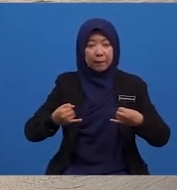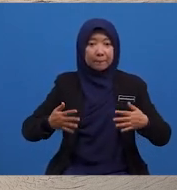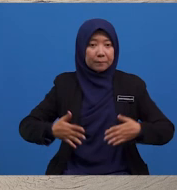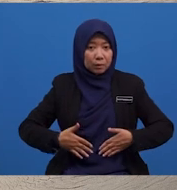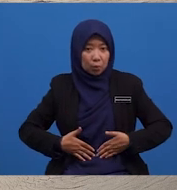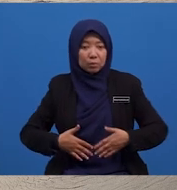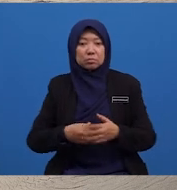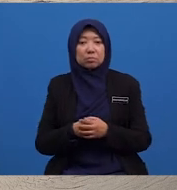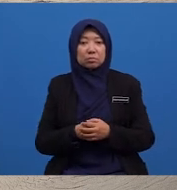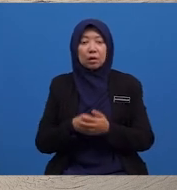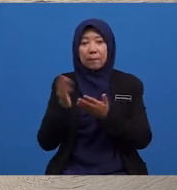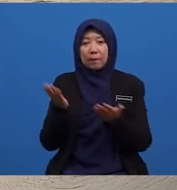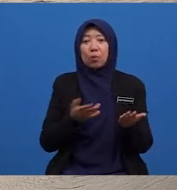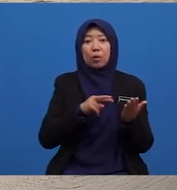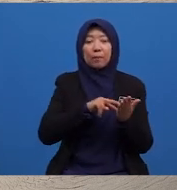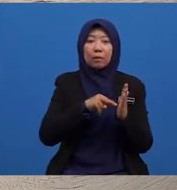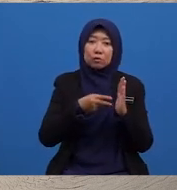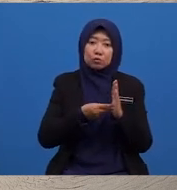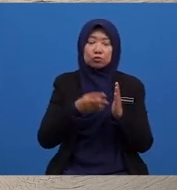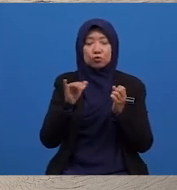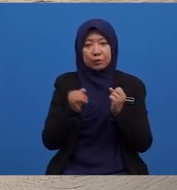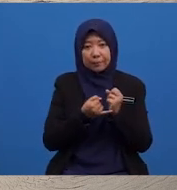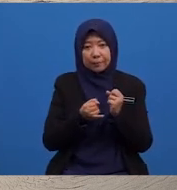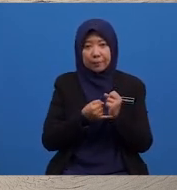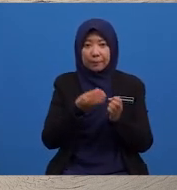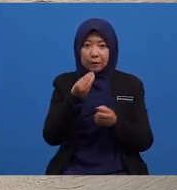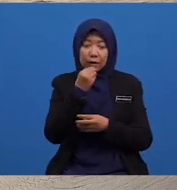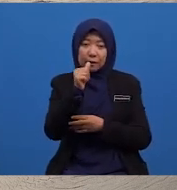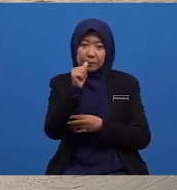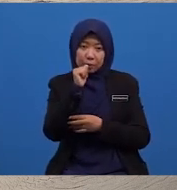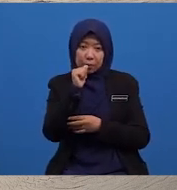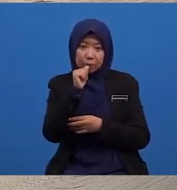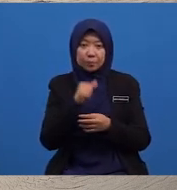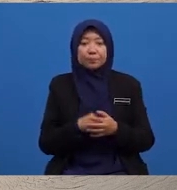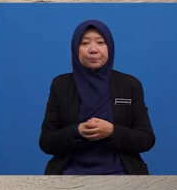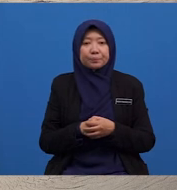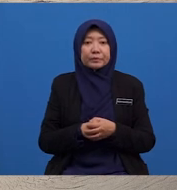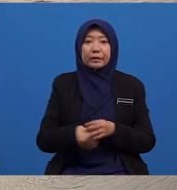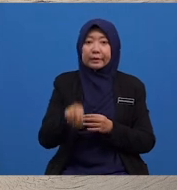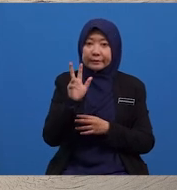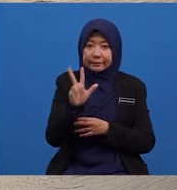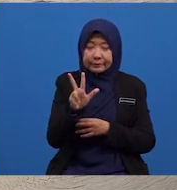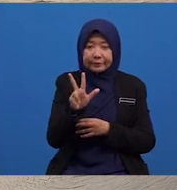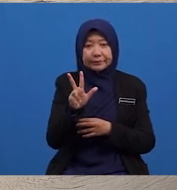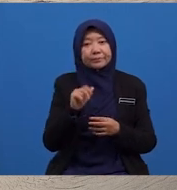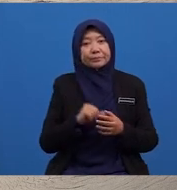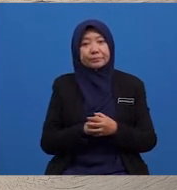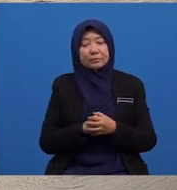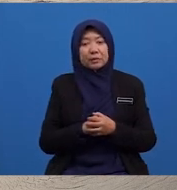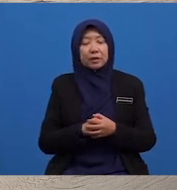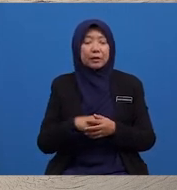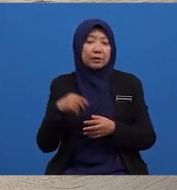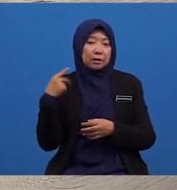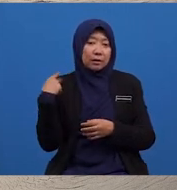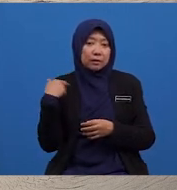Ikat perut membawa maksud berjimat makan dan minum. Contoh simpulan bahasa yang ketiga ialah kaki